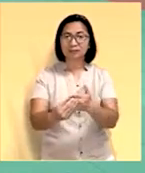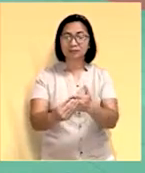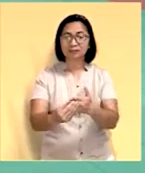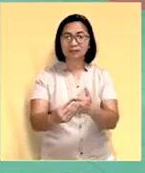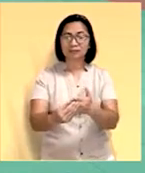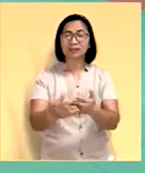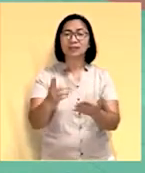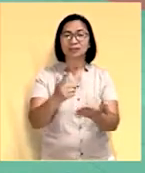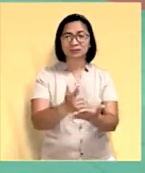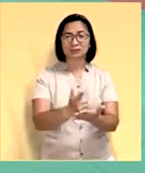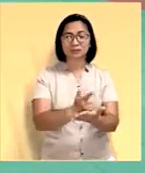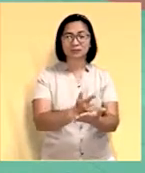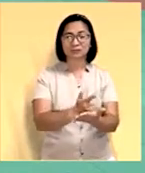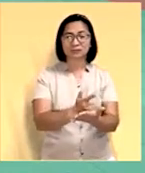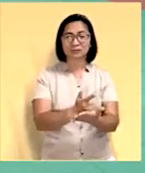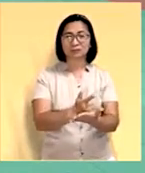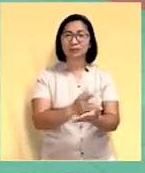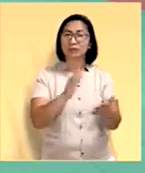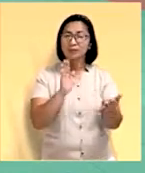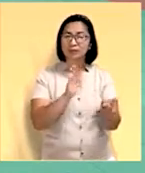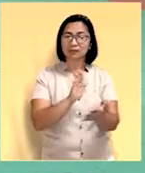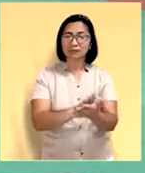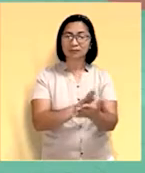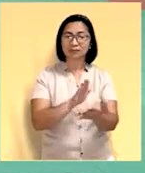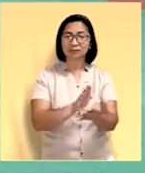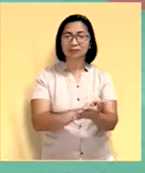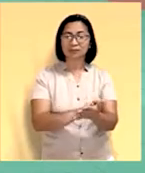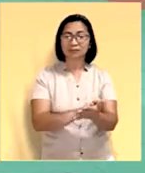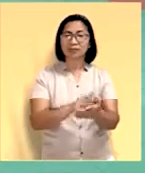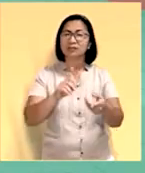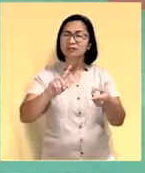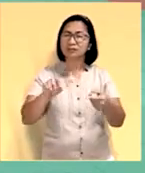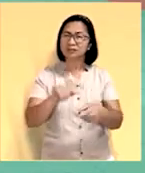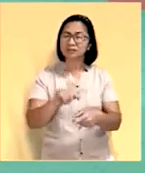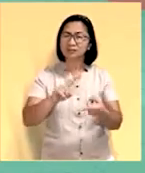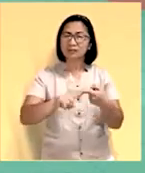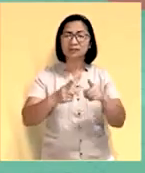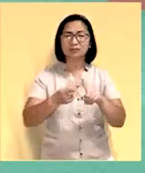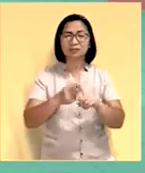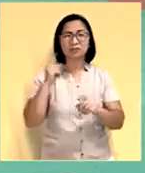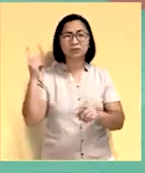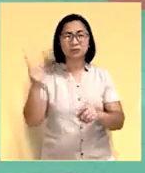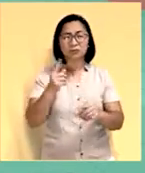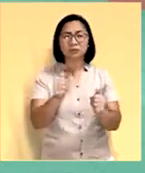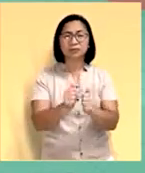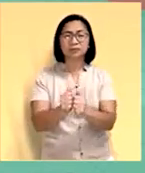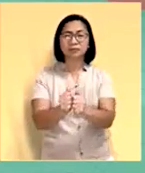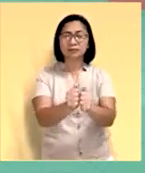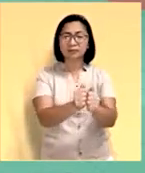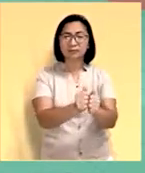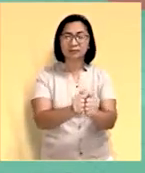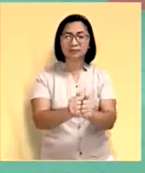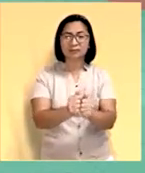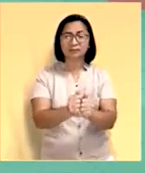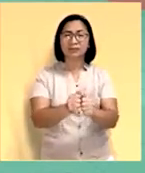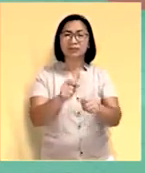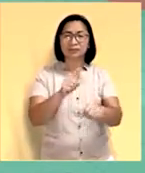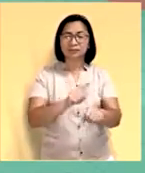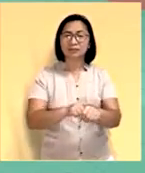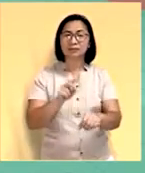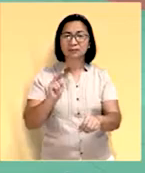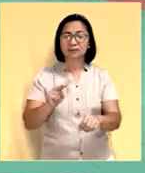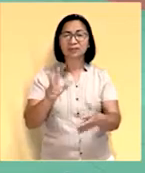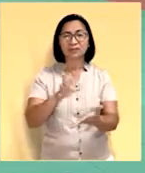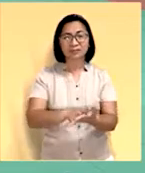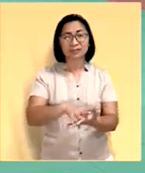ating mga aralin. Sa paaralan, para itong kaibigan na laging kasama sa oras ng pangangailangan